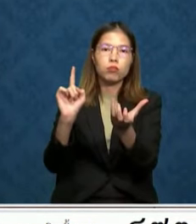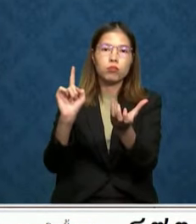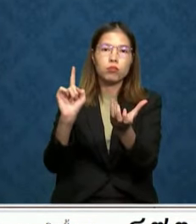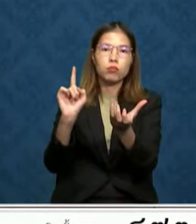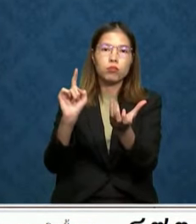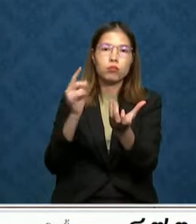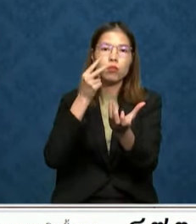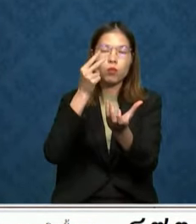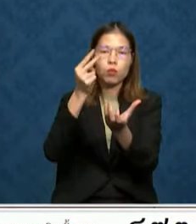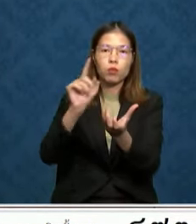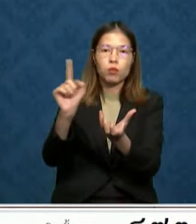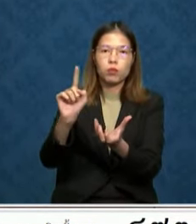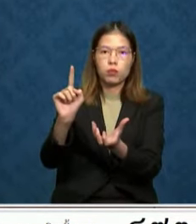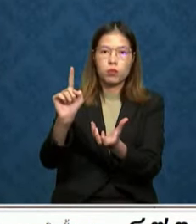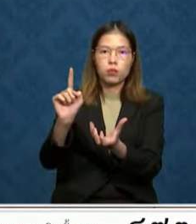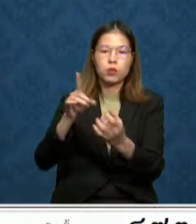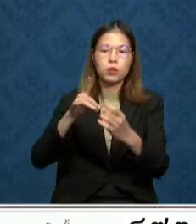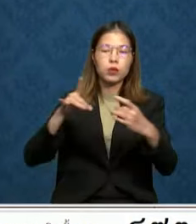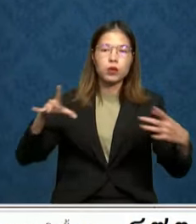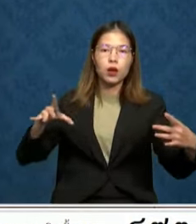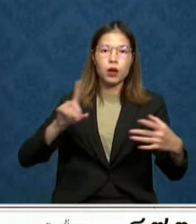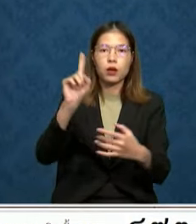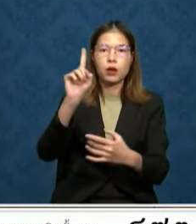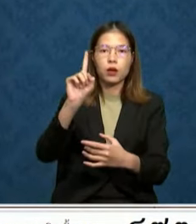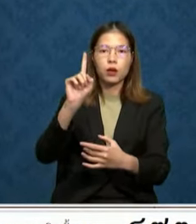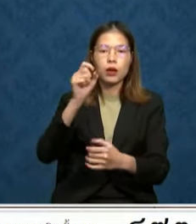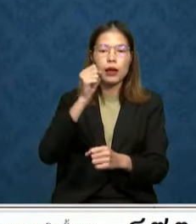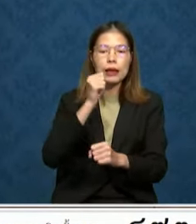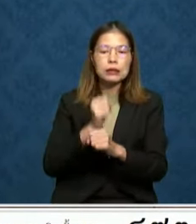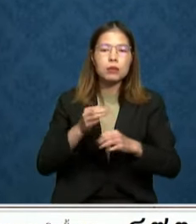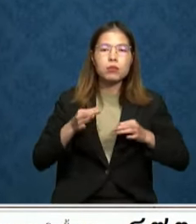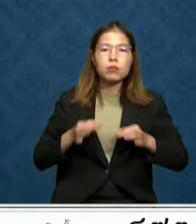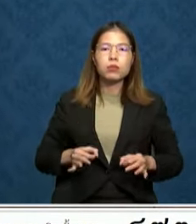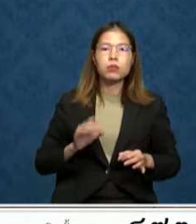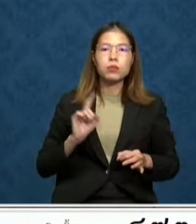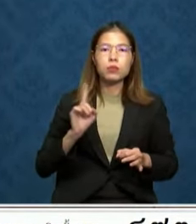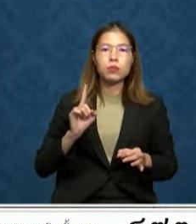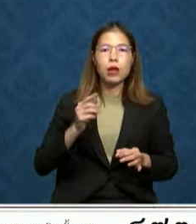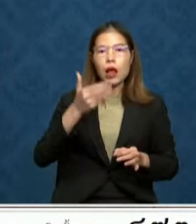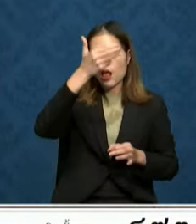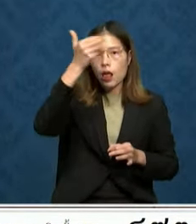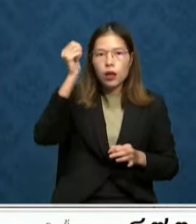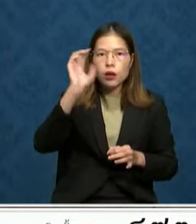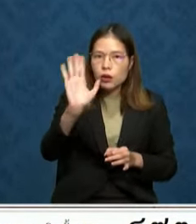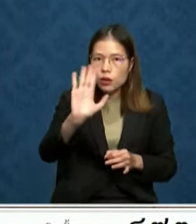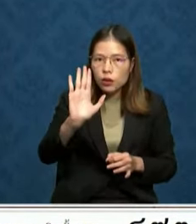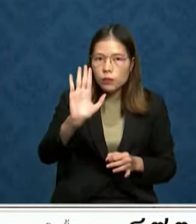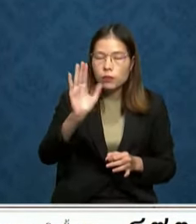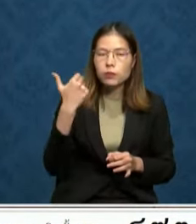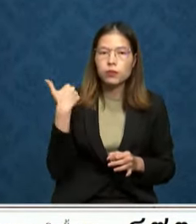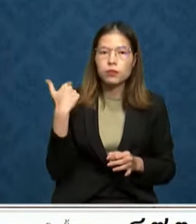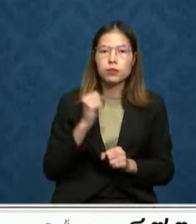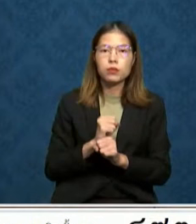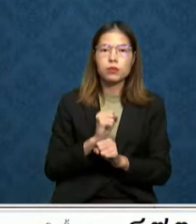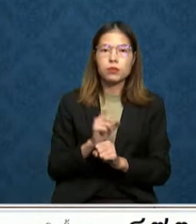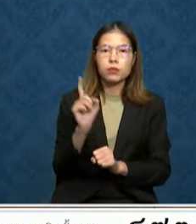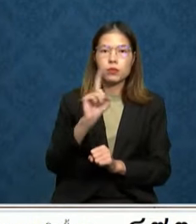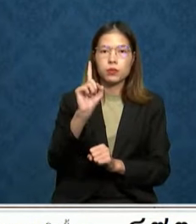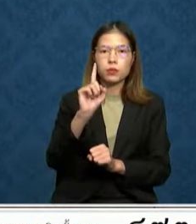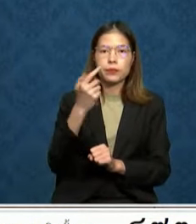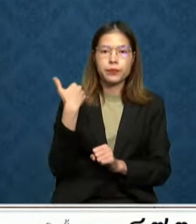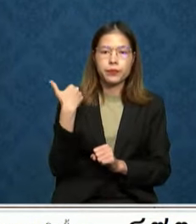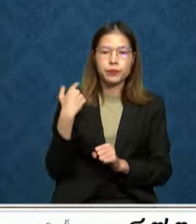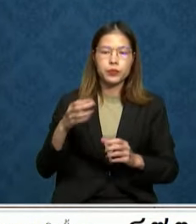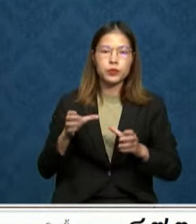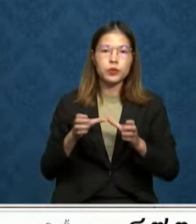ามงอีมูมนึงค่ะใน Millie งง่ กธรรชามติไม่ได้อยาก